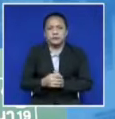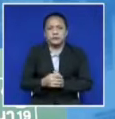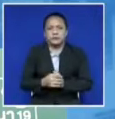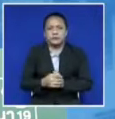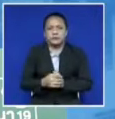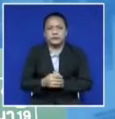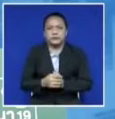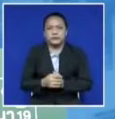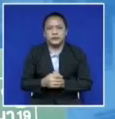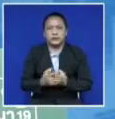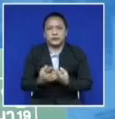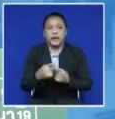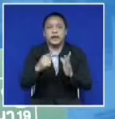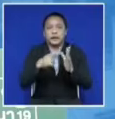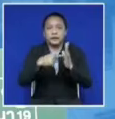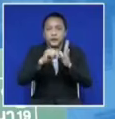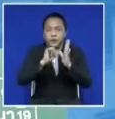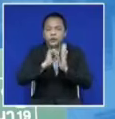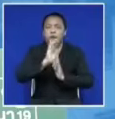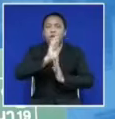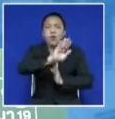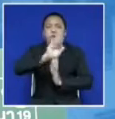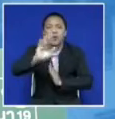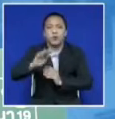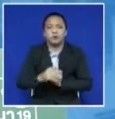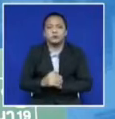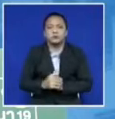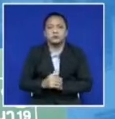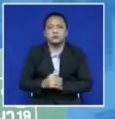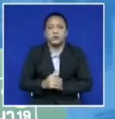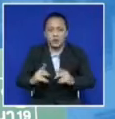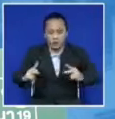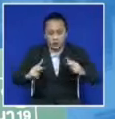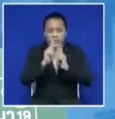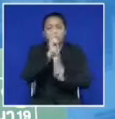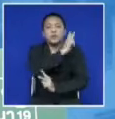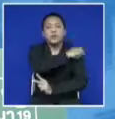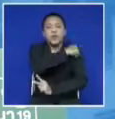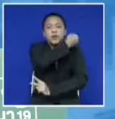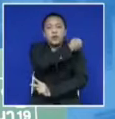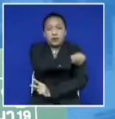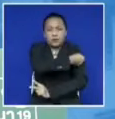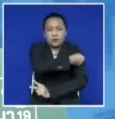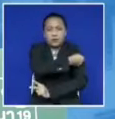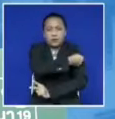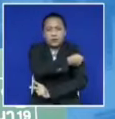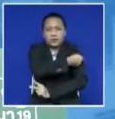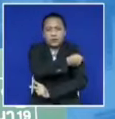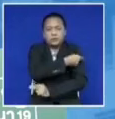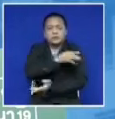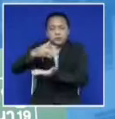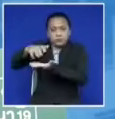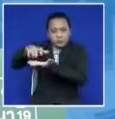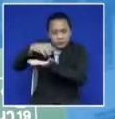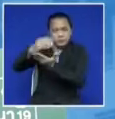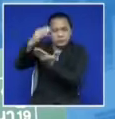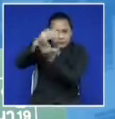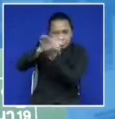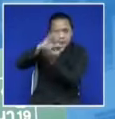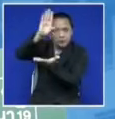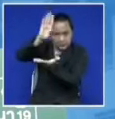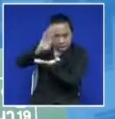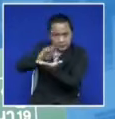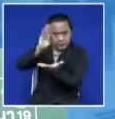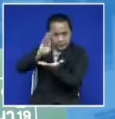างจังหวัดแล้วก็ทางกระทรวงสาธารณสุขนี่ก็ได้มีข้อมูลนะครับสำหรับบุคคลเหล่